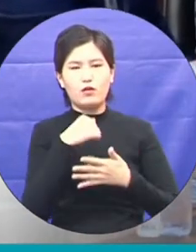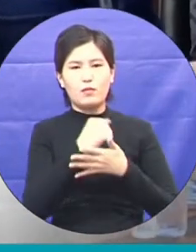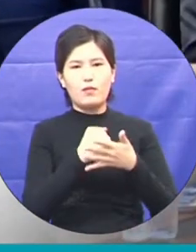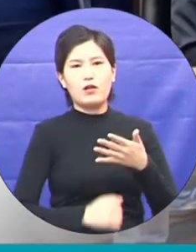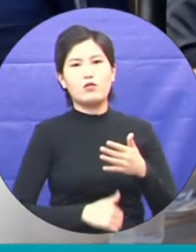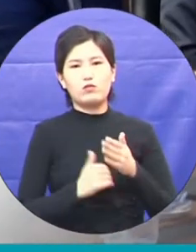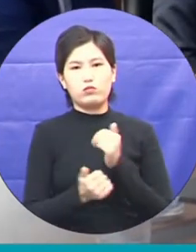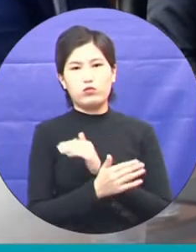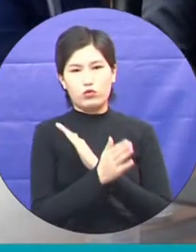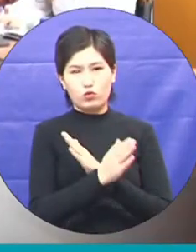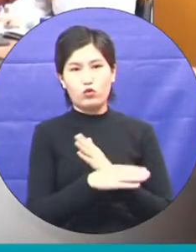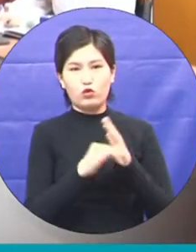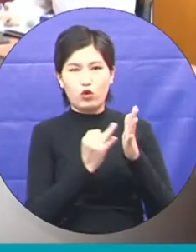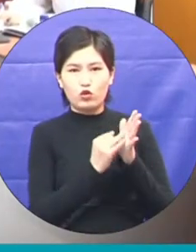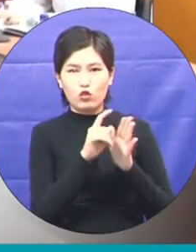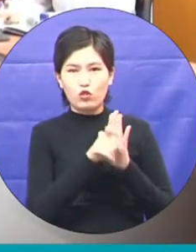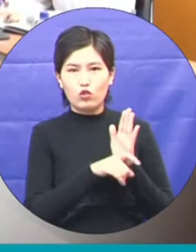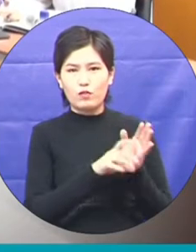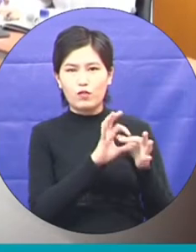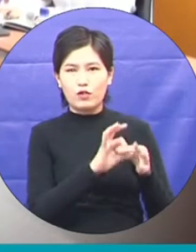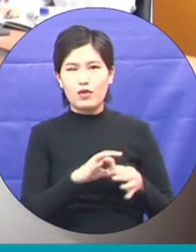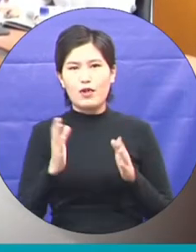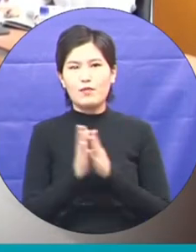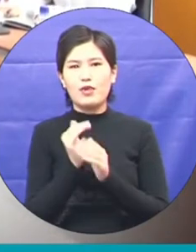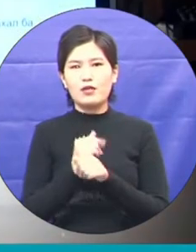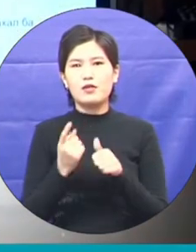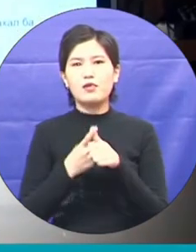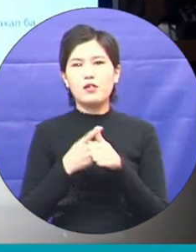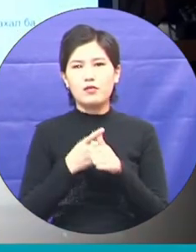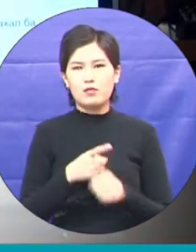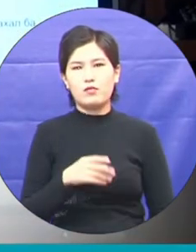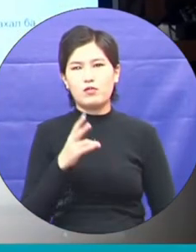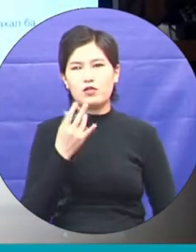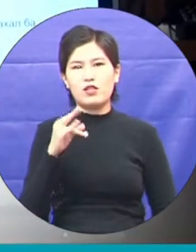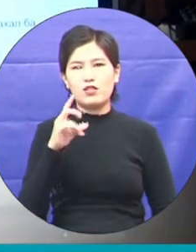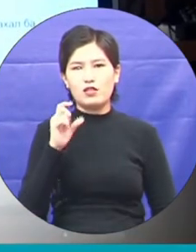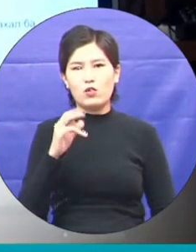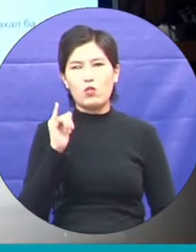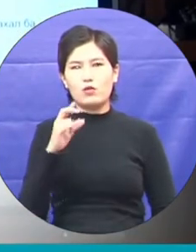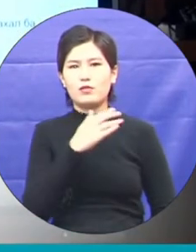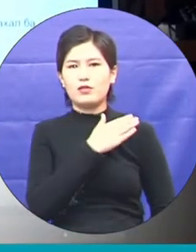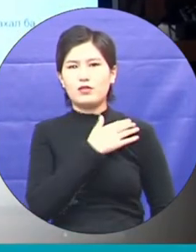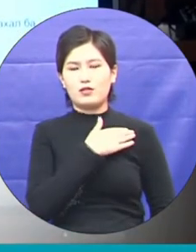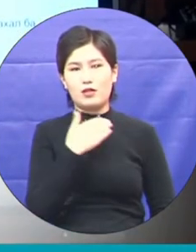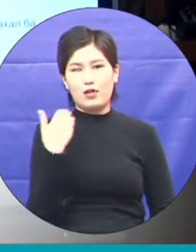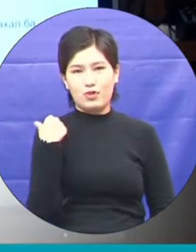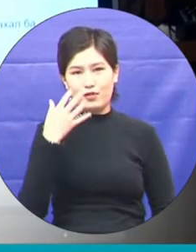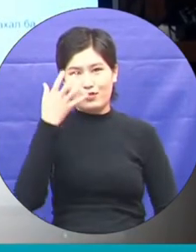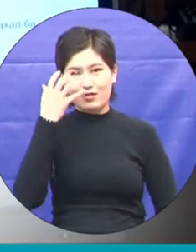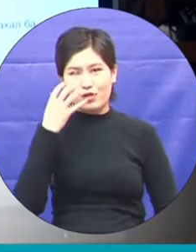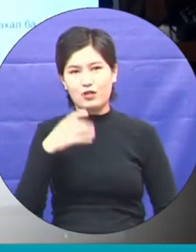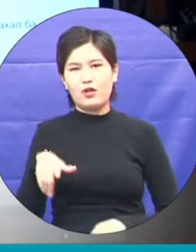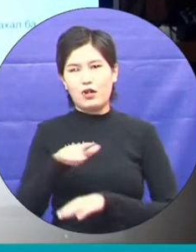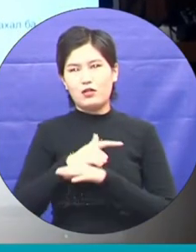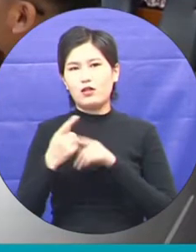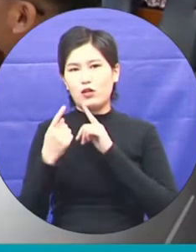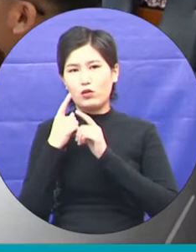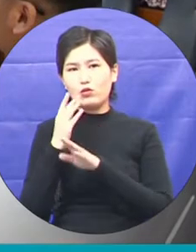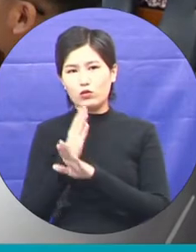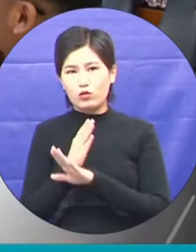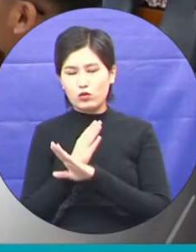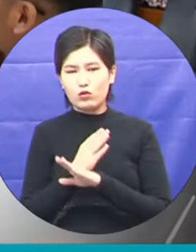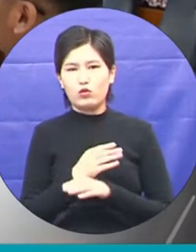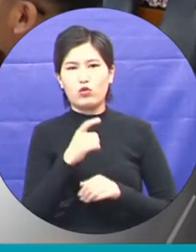батлсан бөгөөд тус хөтөлбөрүүдийн хүрээнд хамтран ажиллахаар нийслэлийн засаг даргын хамгийн газрын төлөөллөлтөд ярилцлаа. Ингэхдээ нийслэлийн хөдөлмөр эрхлэлтийн